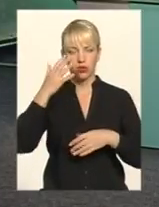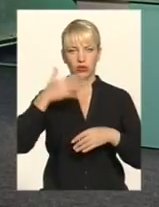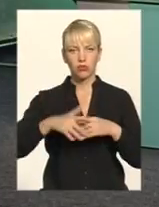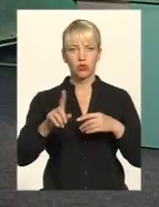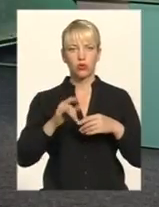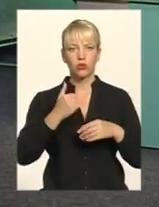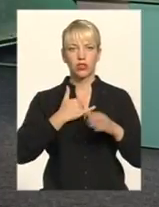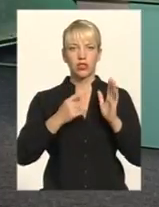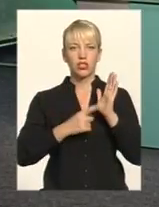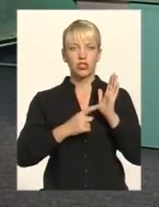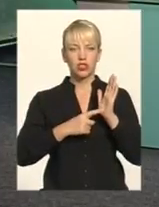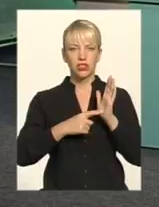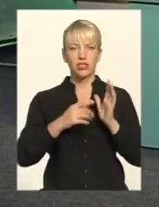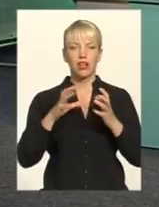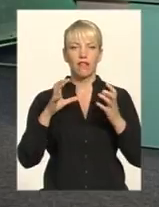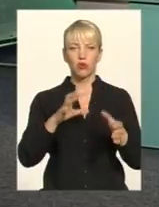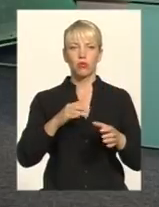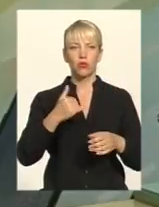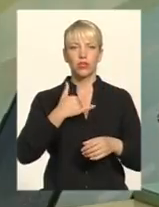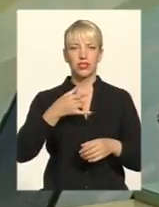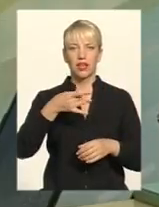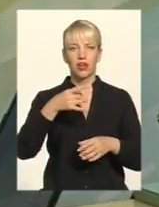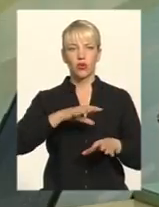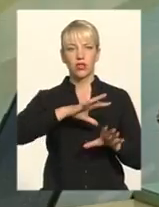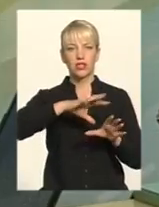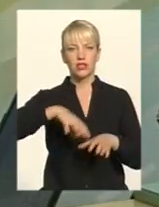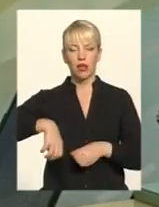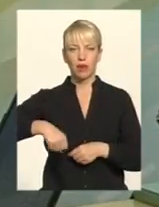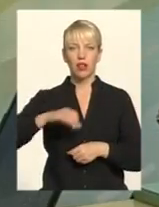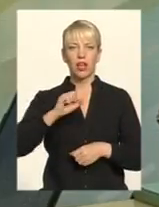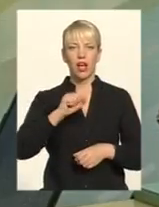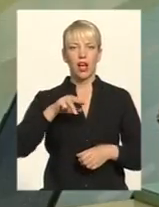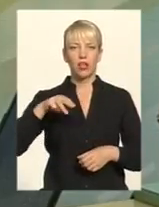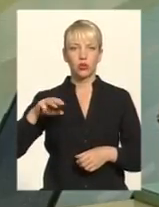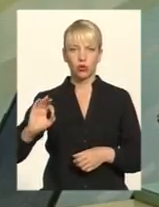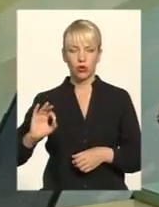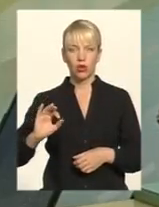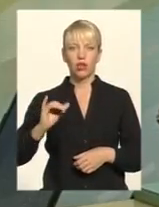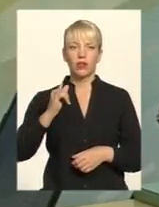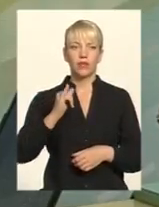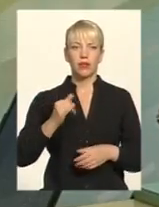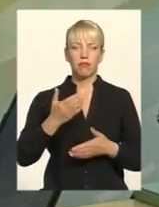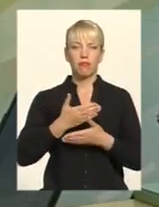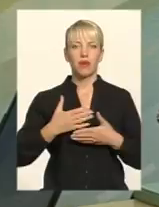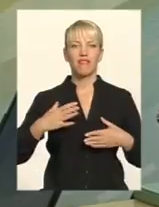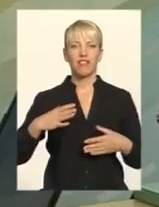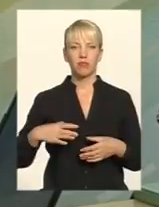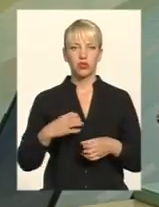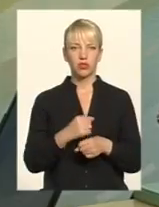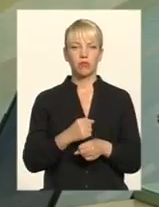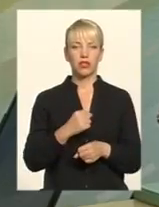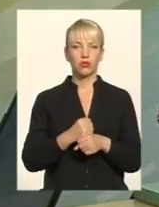автобусів з районів забрали зараз на антитерористичну операцію, і ми вимушені